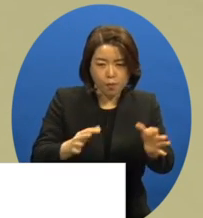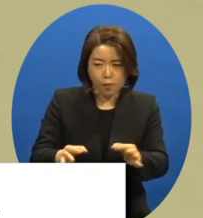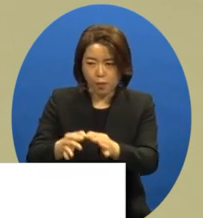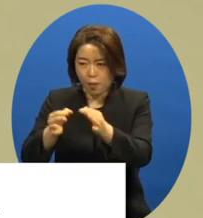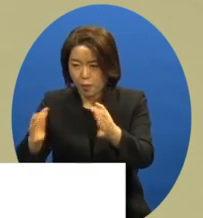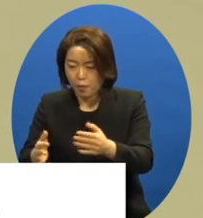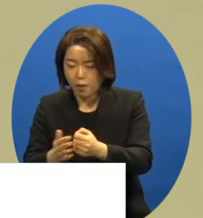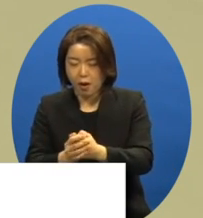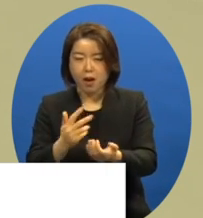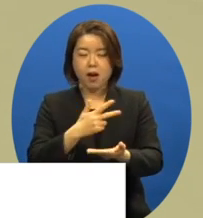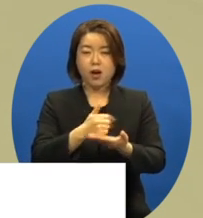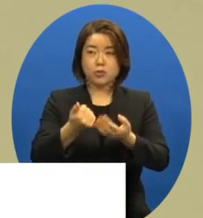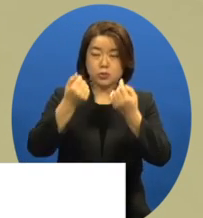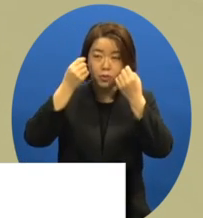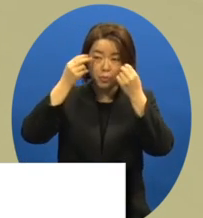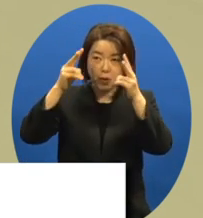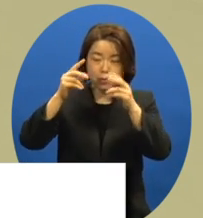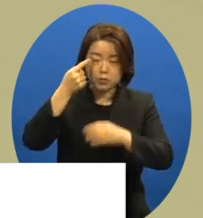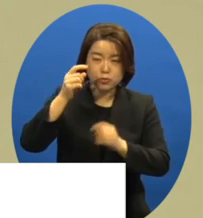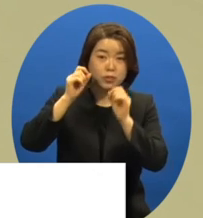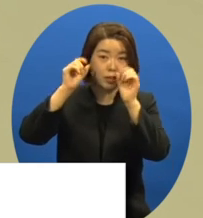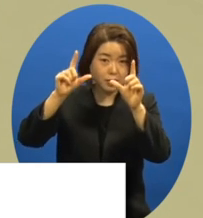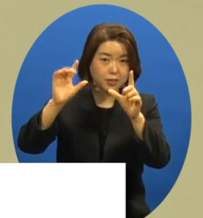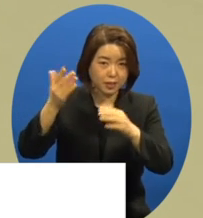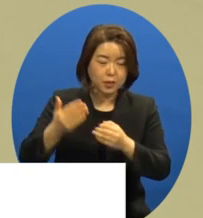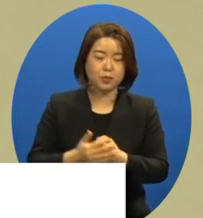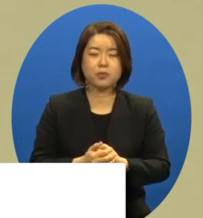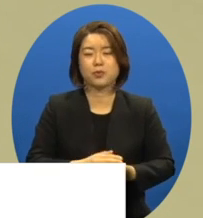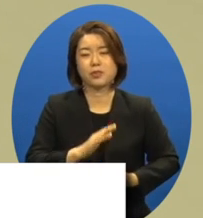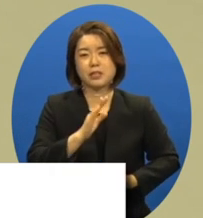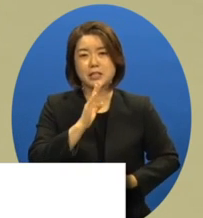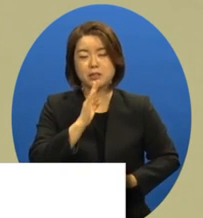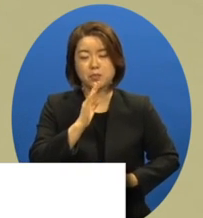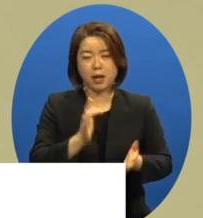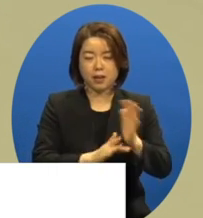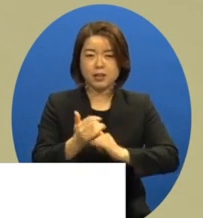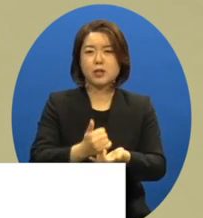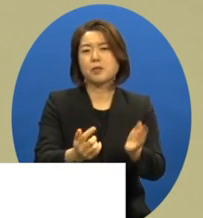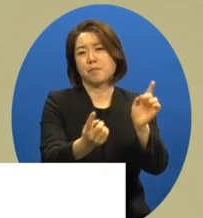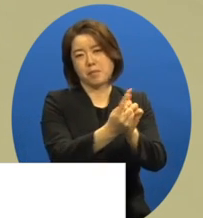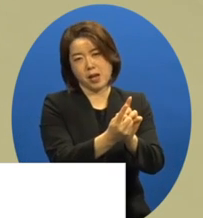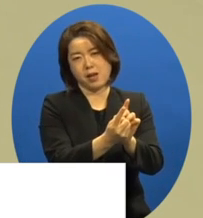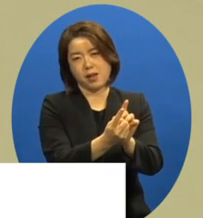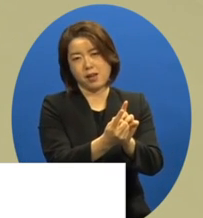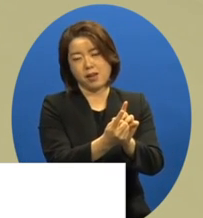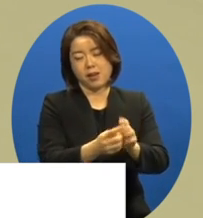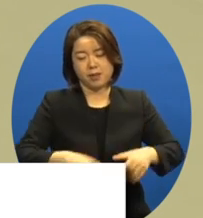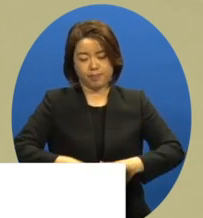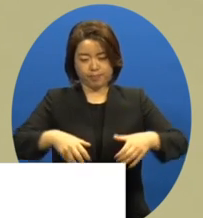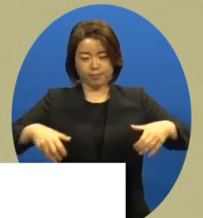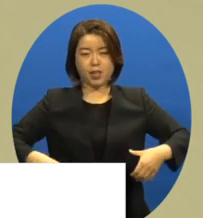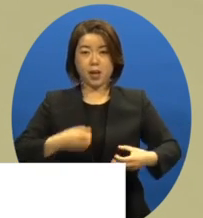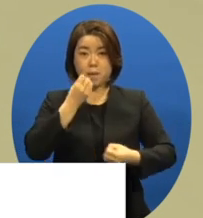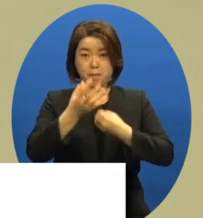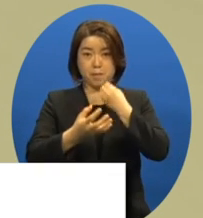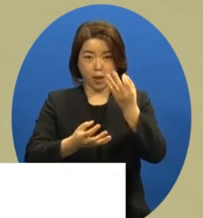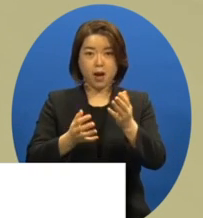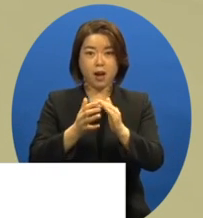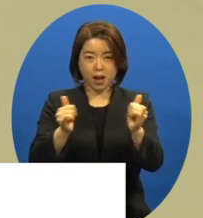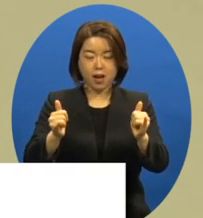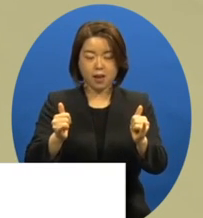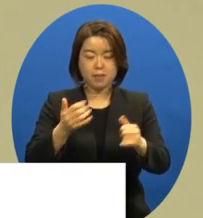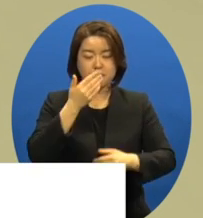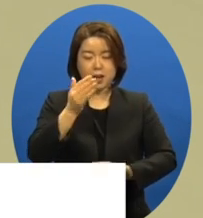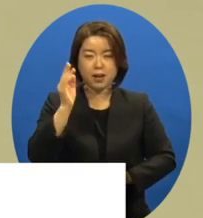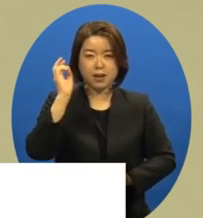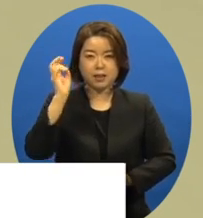주님을 바라보는 눈이 뜨이게 되고 정말 예수님을 만났다 그렇게 담대하게 고백할 수 있는 사람이 될